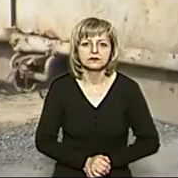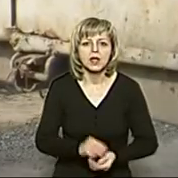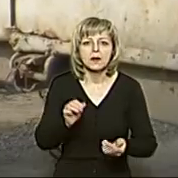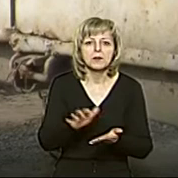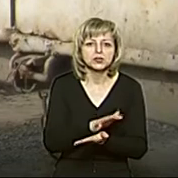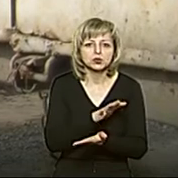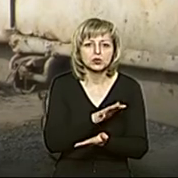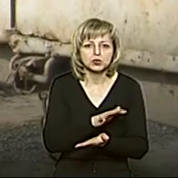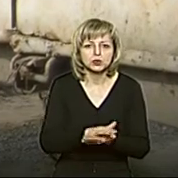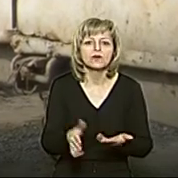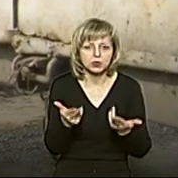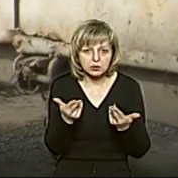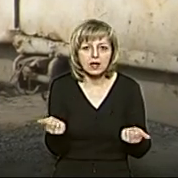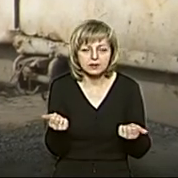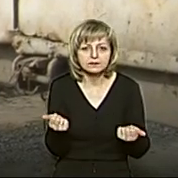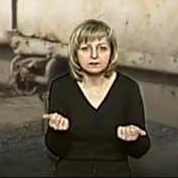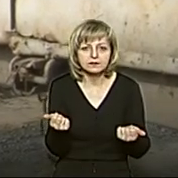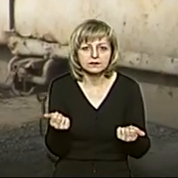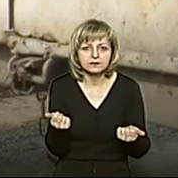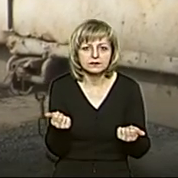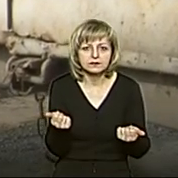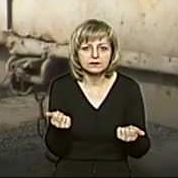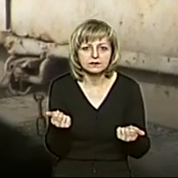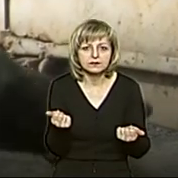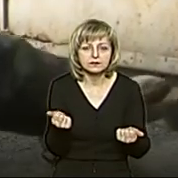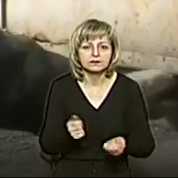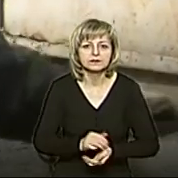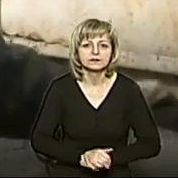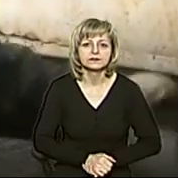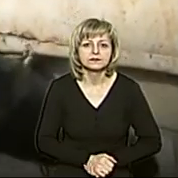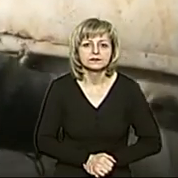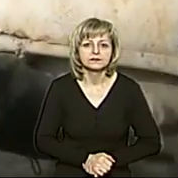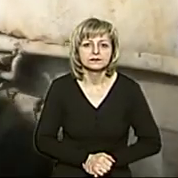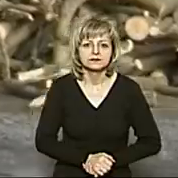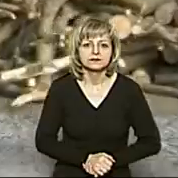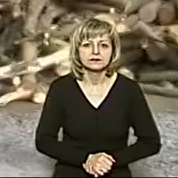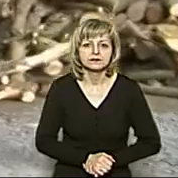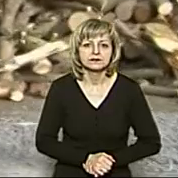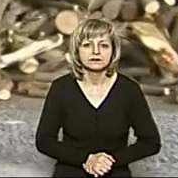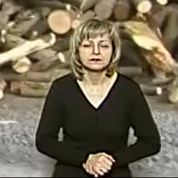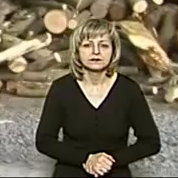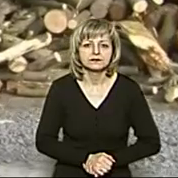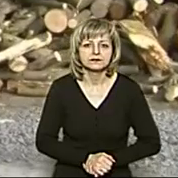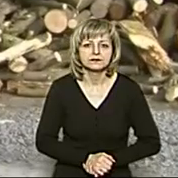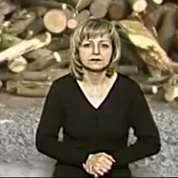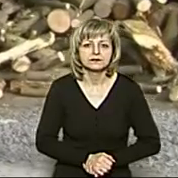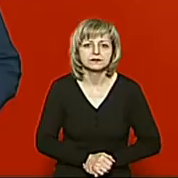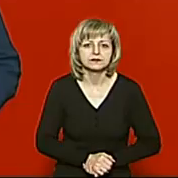Безкоштовно все ж таки? Ну так. Заробили люди на те. Я так думаю.